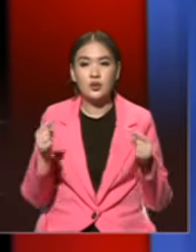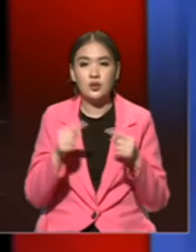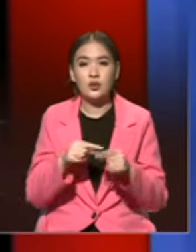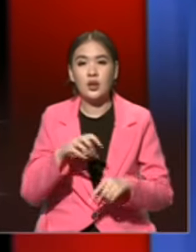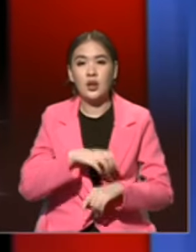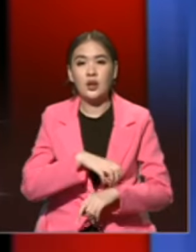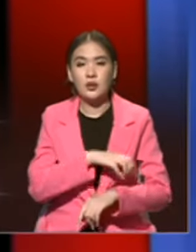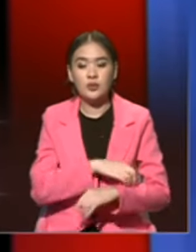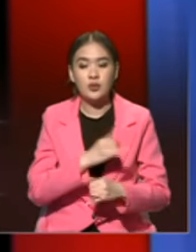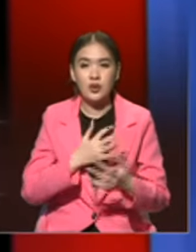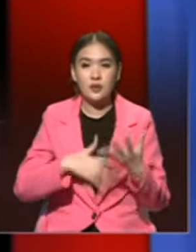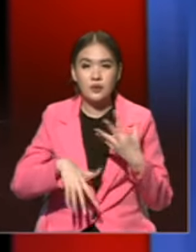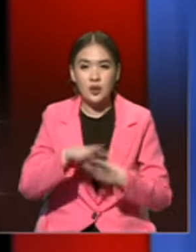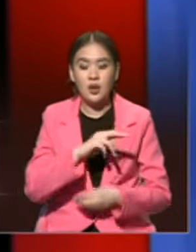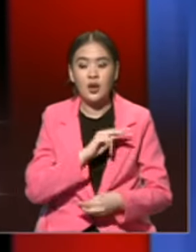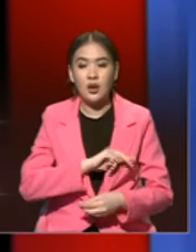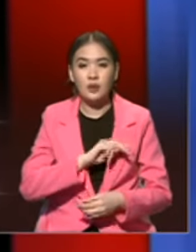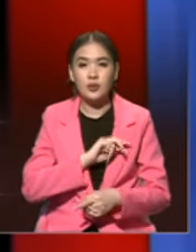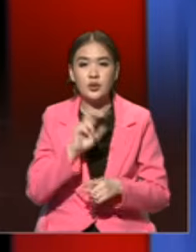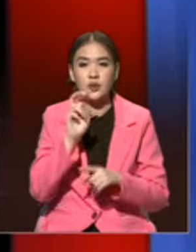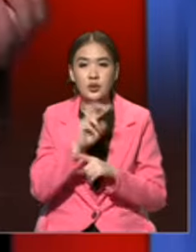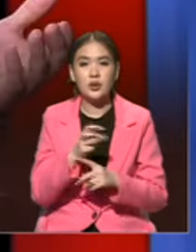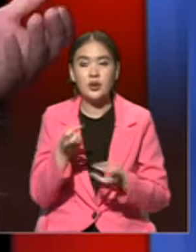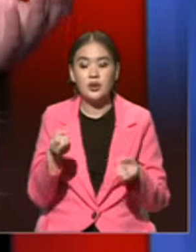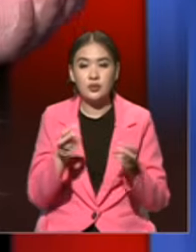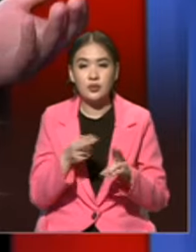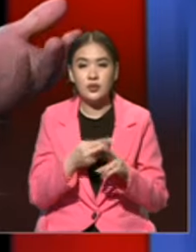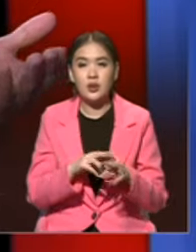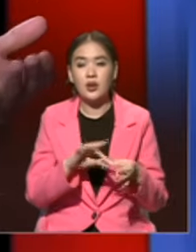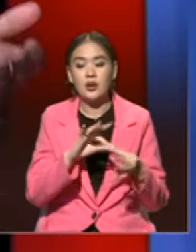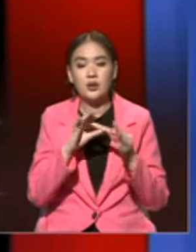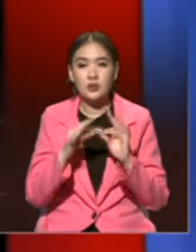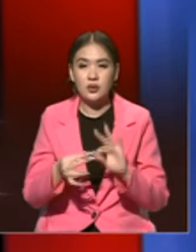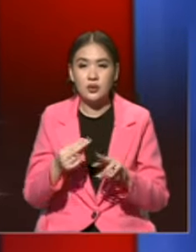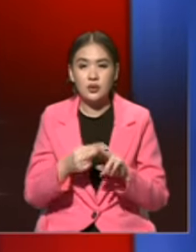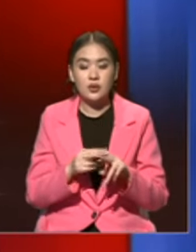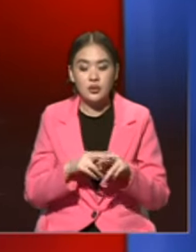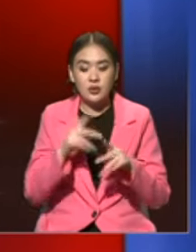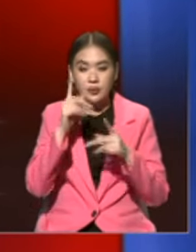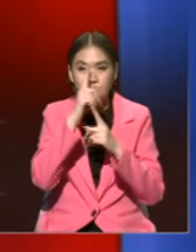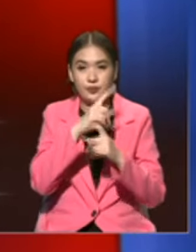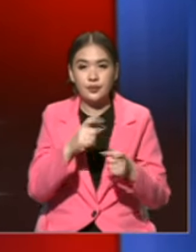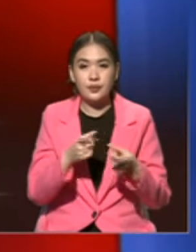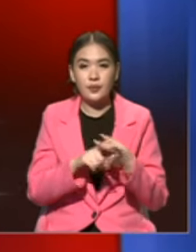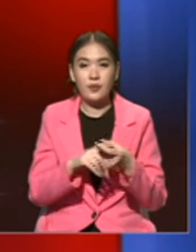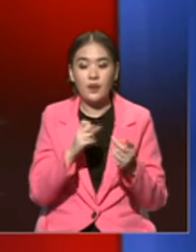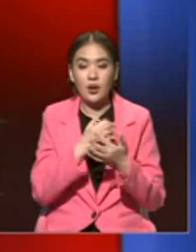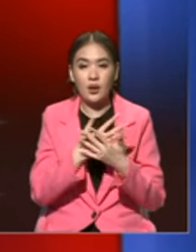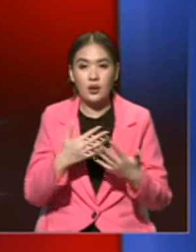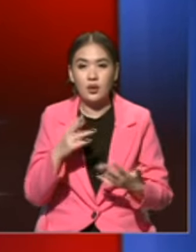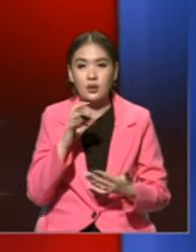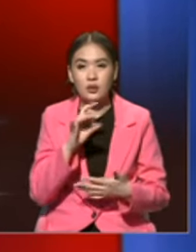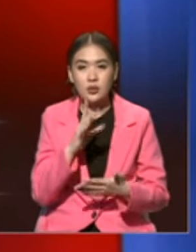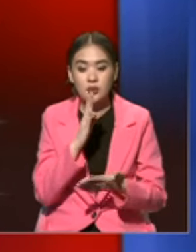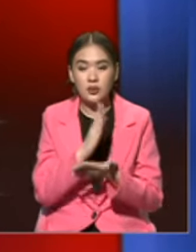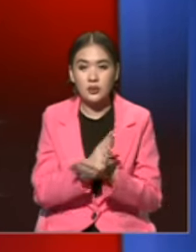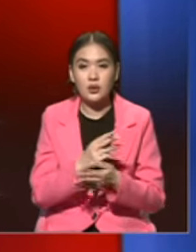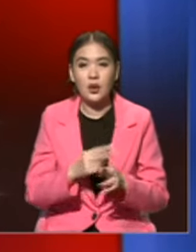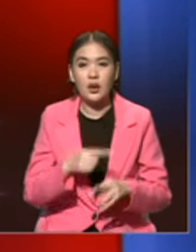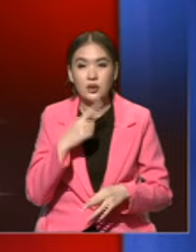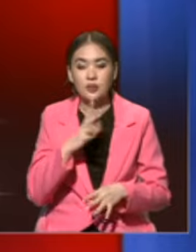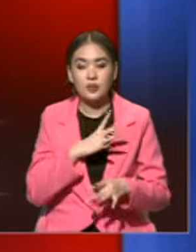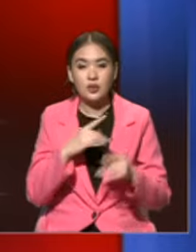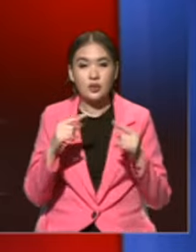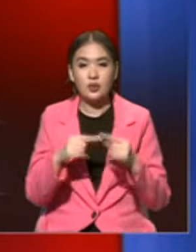комиссиялар жұмыс жасап отыр. Соларға бару керек. Мына ақпарат желілерінде жүрген ана әртүрлі қорлары бар айтылып отқан, олар